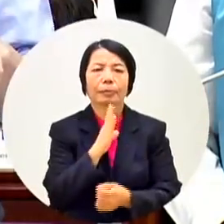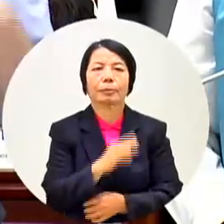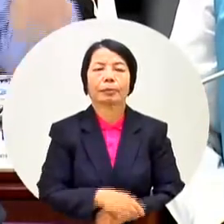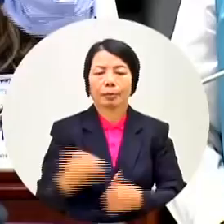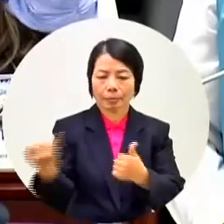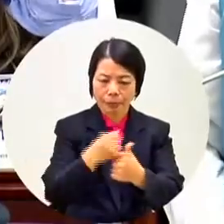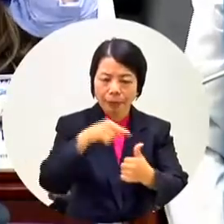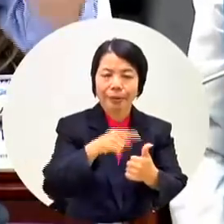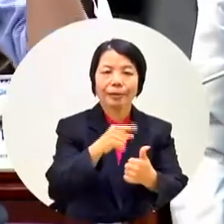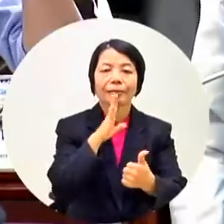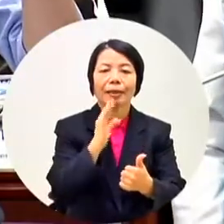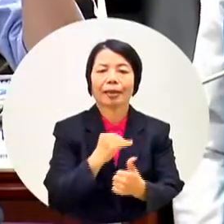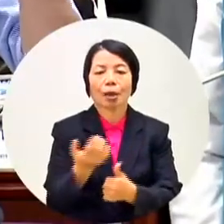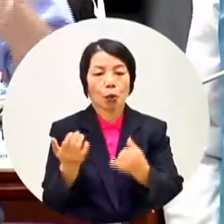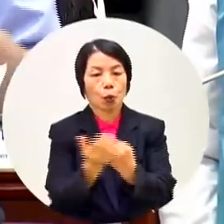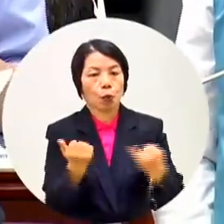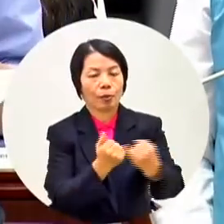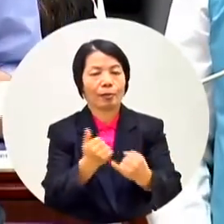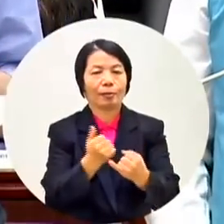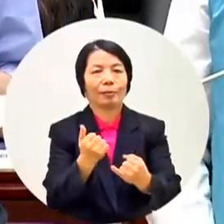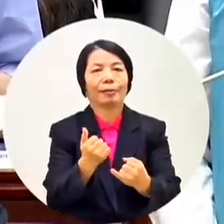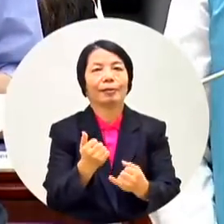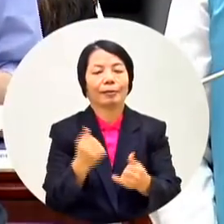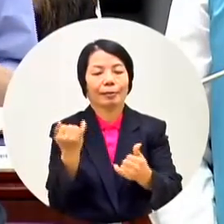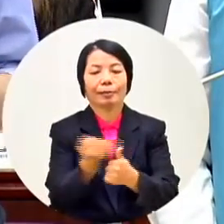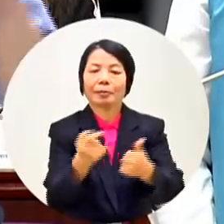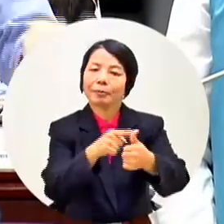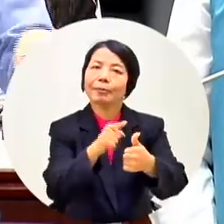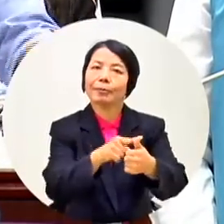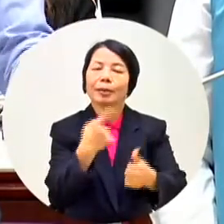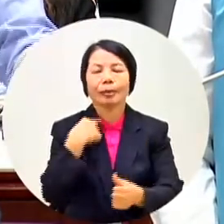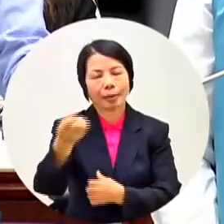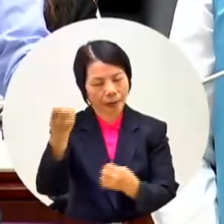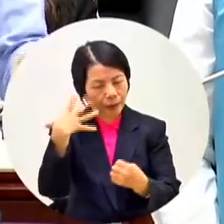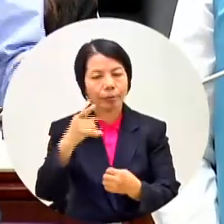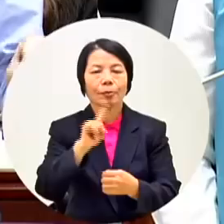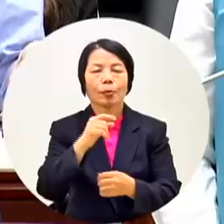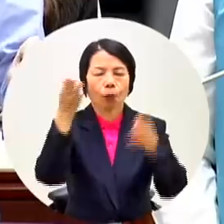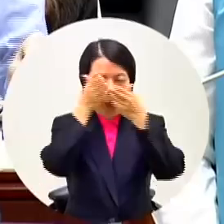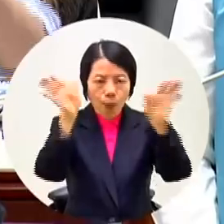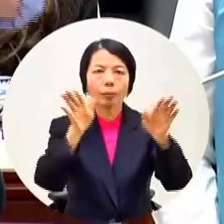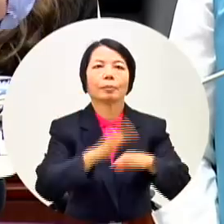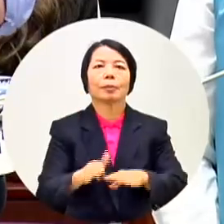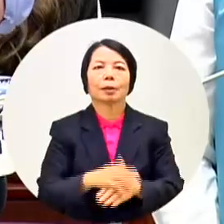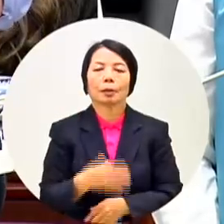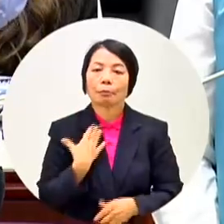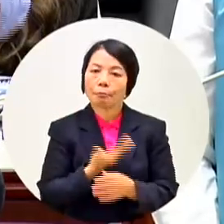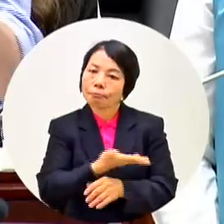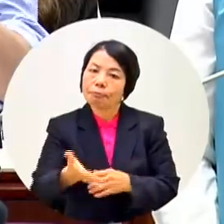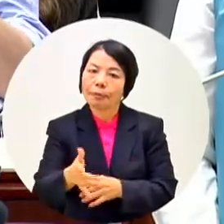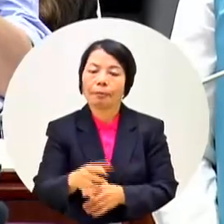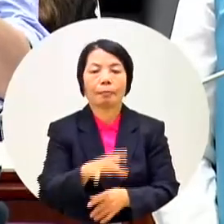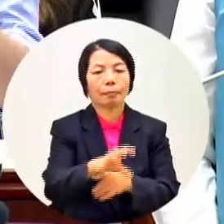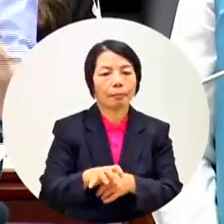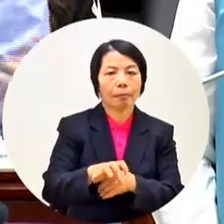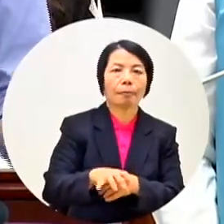员，因为这个让我们新开了一个观念，就是说一清如果打工的话，会不会让农村渔村劳动力解决，还有工厂也能